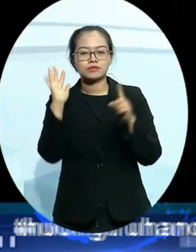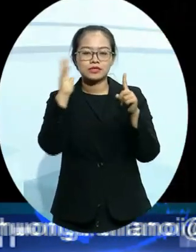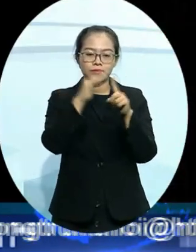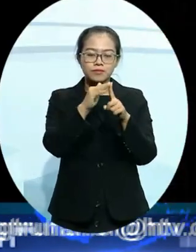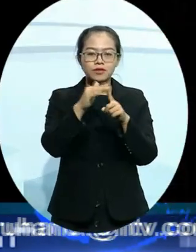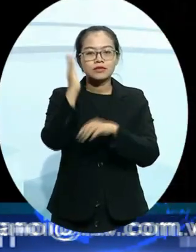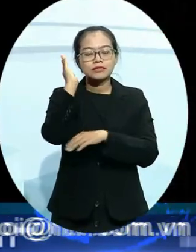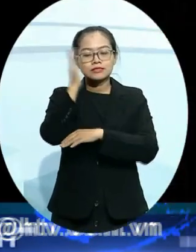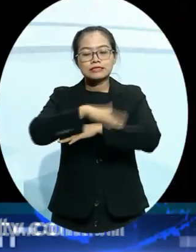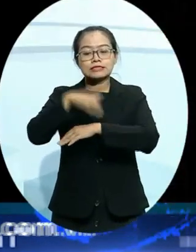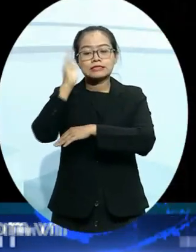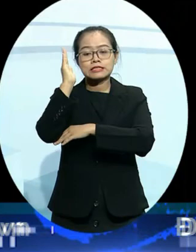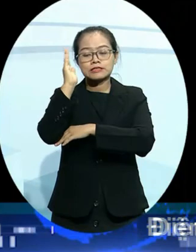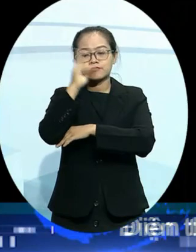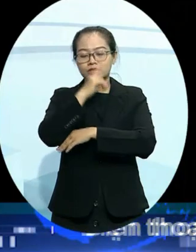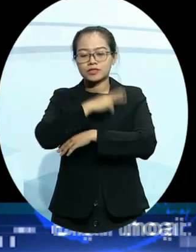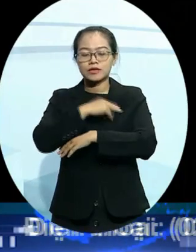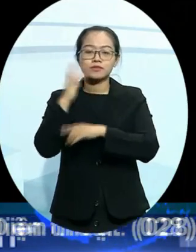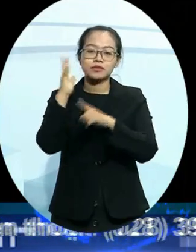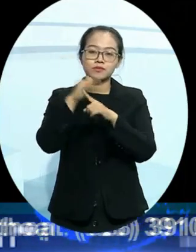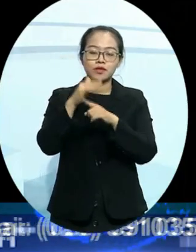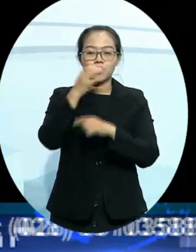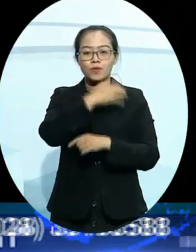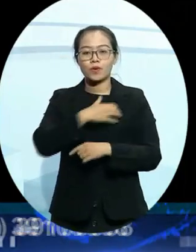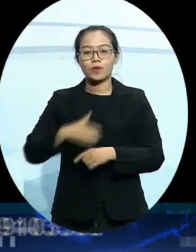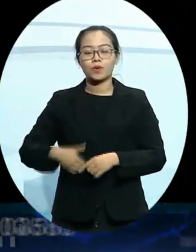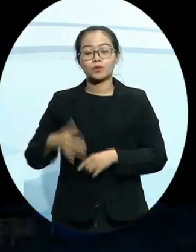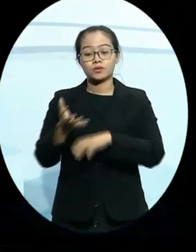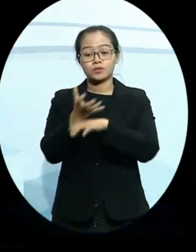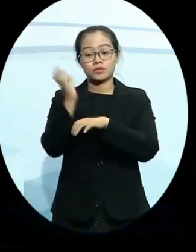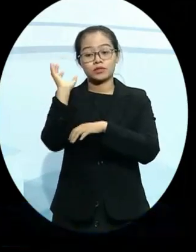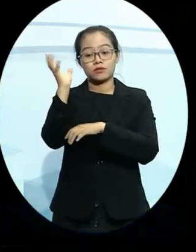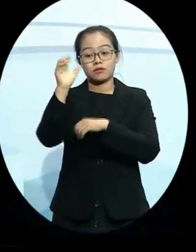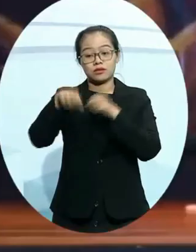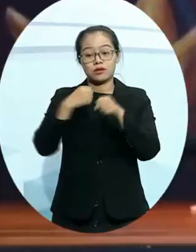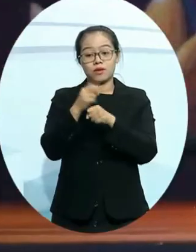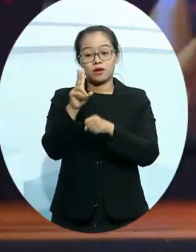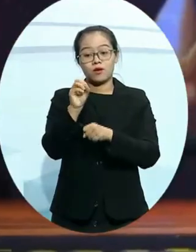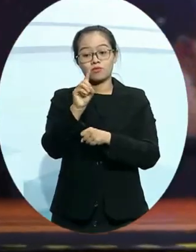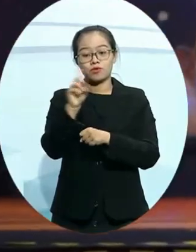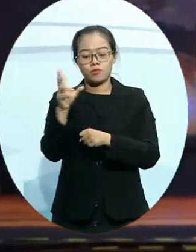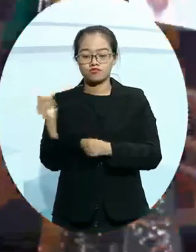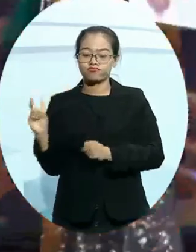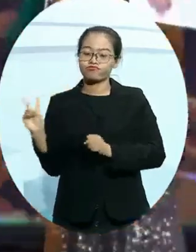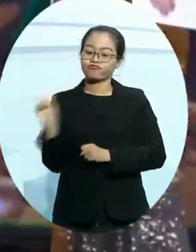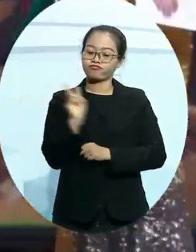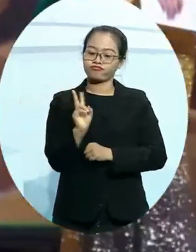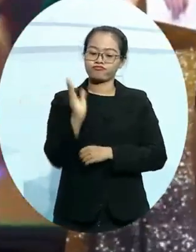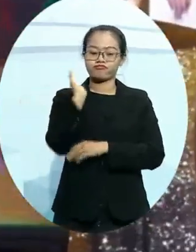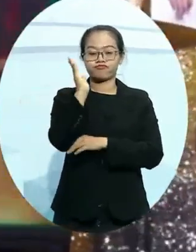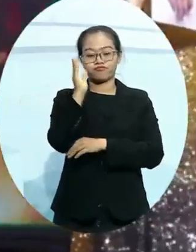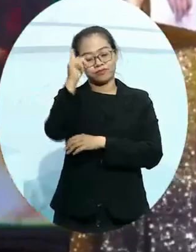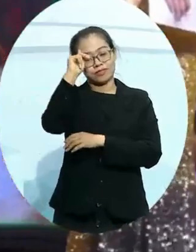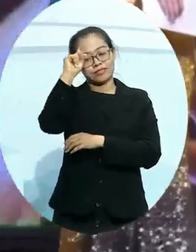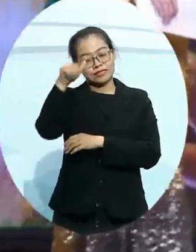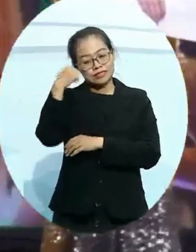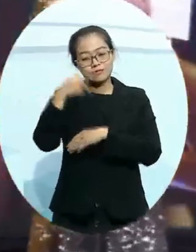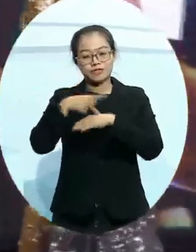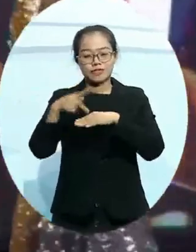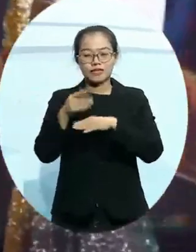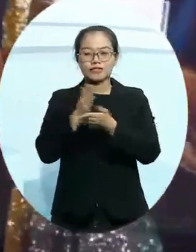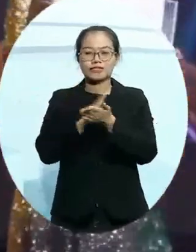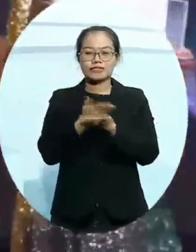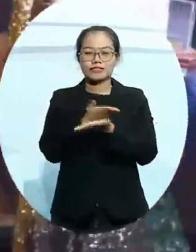đại diện Việt Nam tham gia Hoa hậu Trái đất 2011 sẽ truyền đạt những kinh nghiệm, kỹ năng cho thí sinh. Đêm chung kết sẽ được tổ chức vào ngày 20 tháng